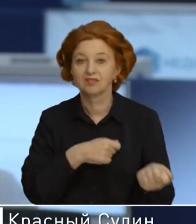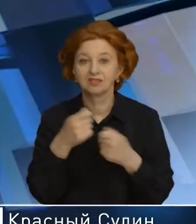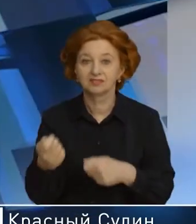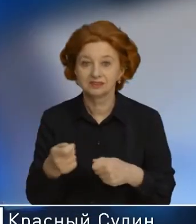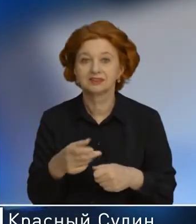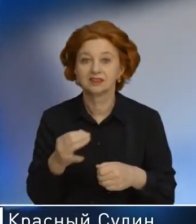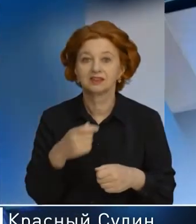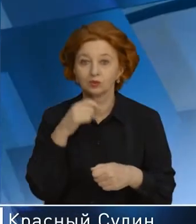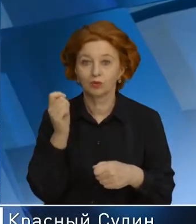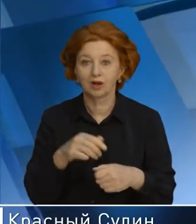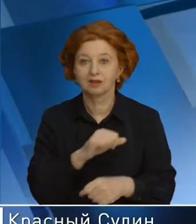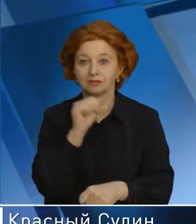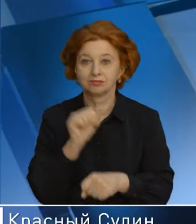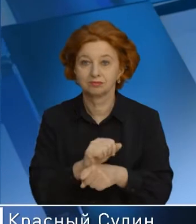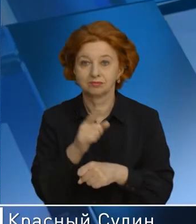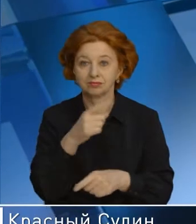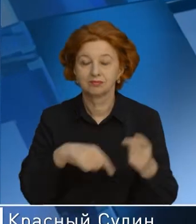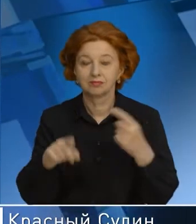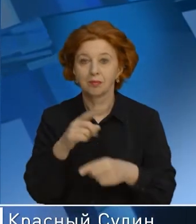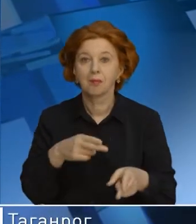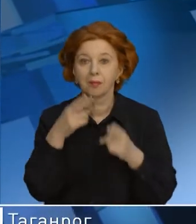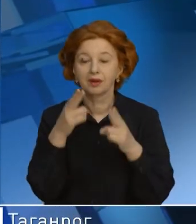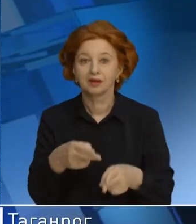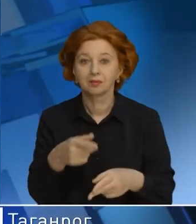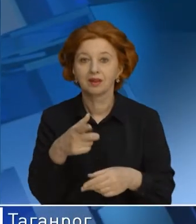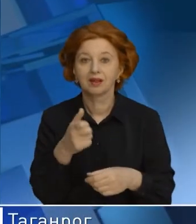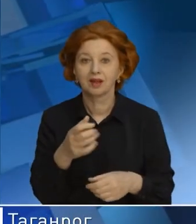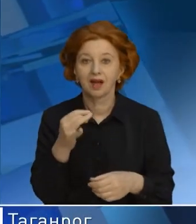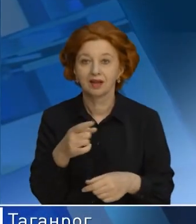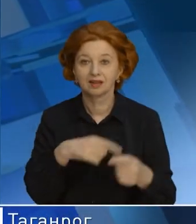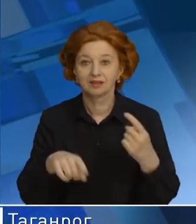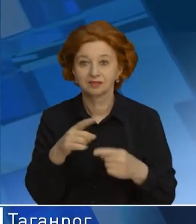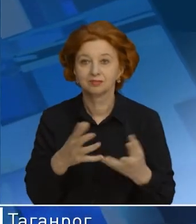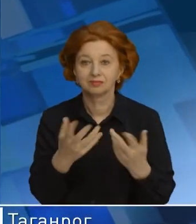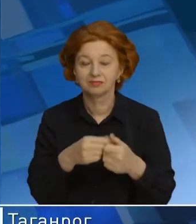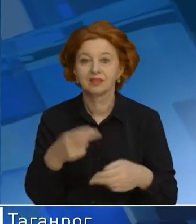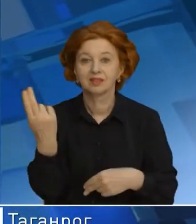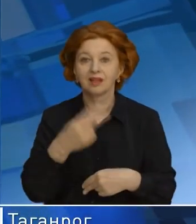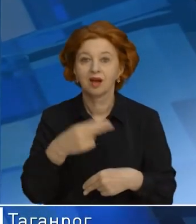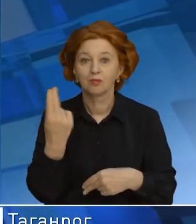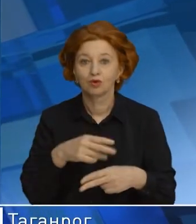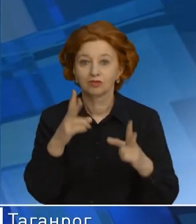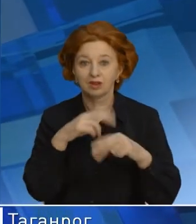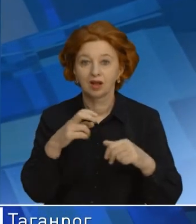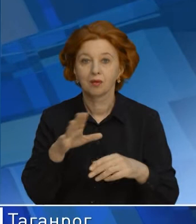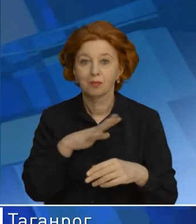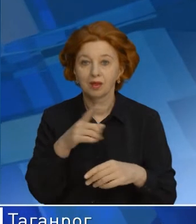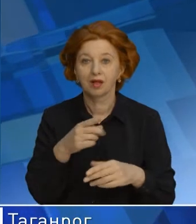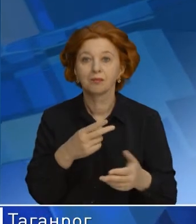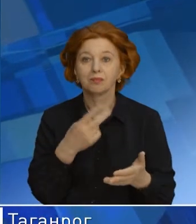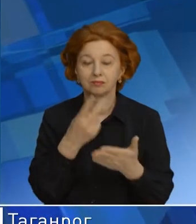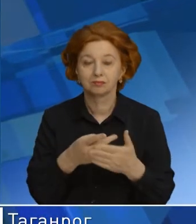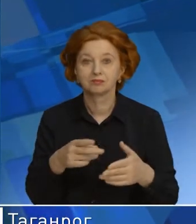Украины. Автомобиль марки «Джели» прибыл на пост Гуково, где в ходе осуществления таможенного контроля было получено